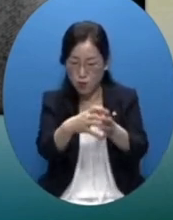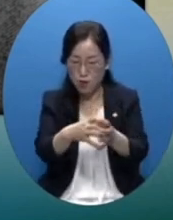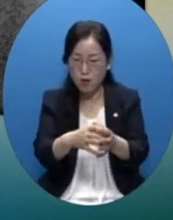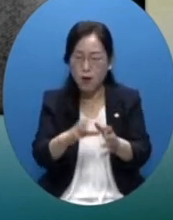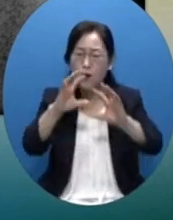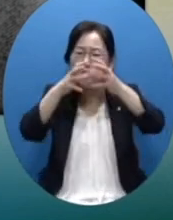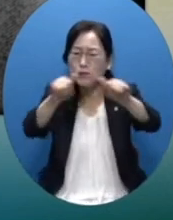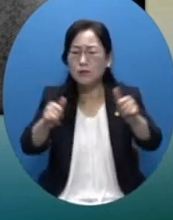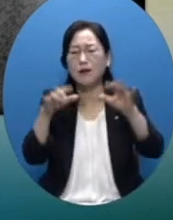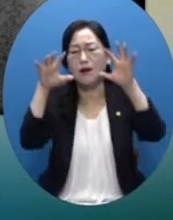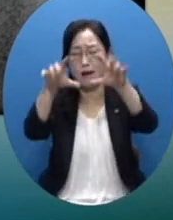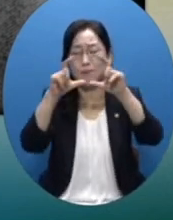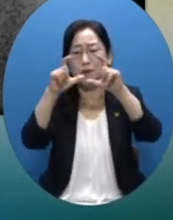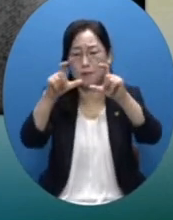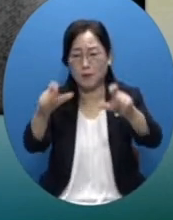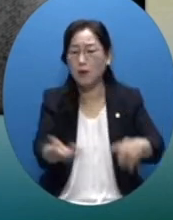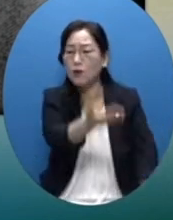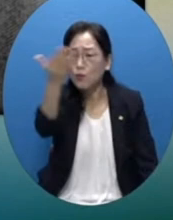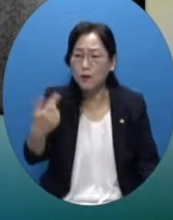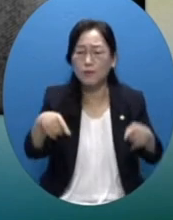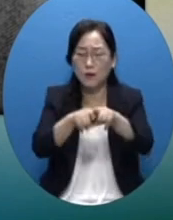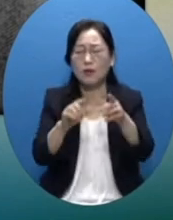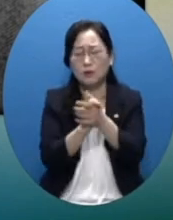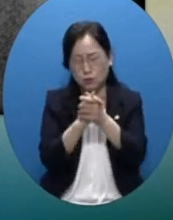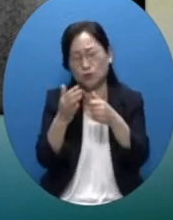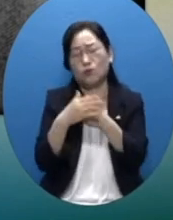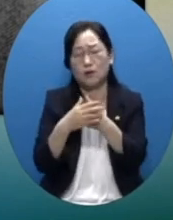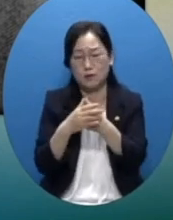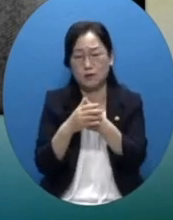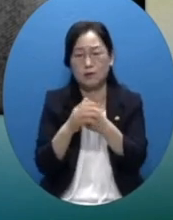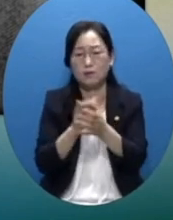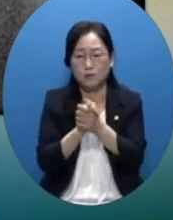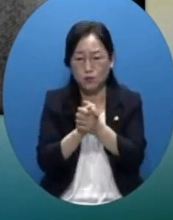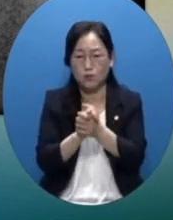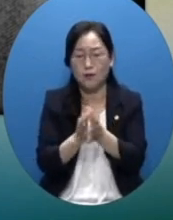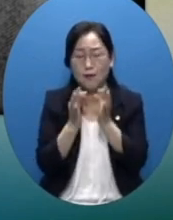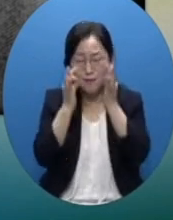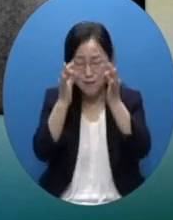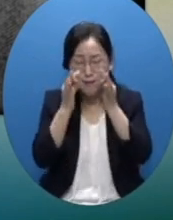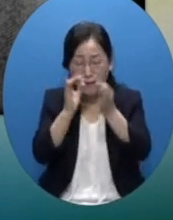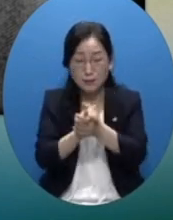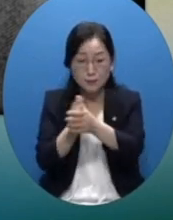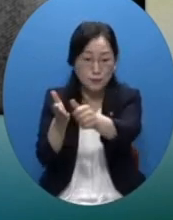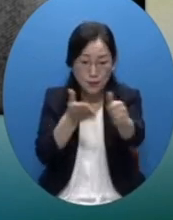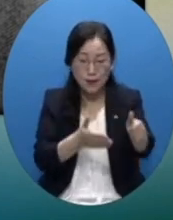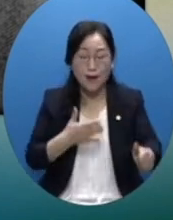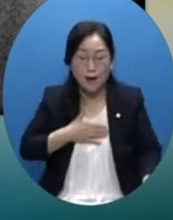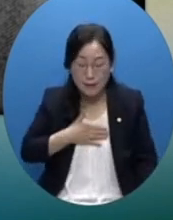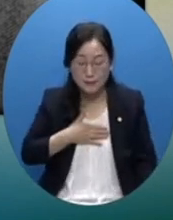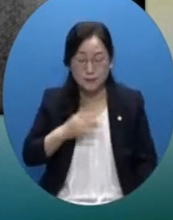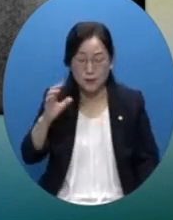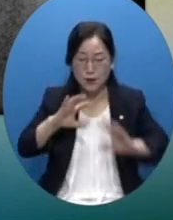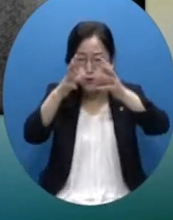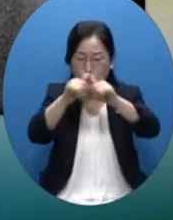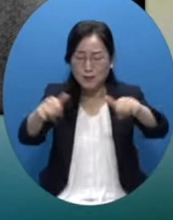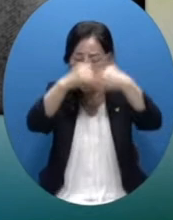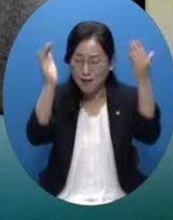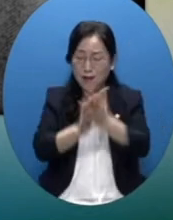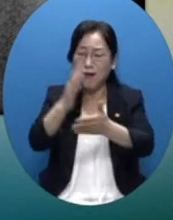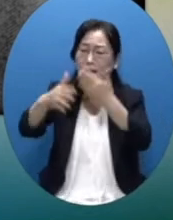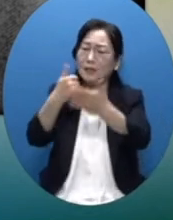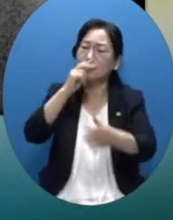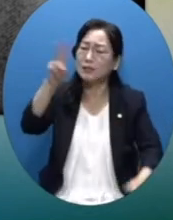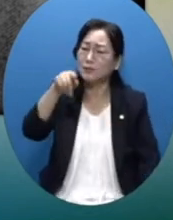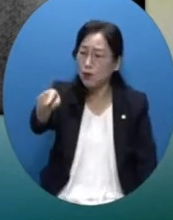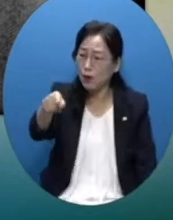없습니다 온 국민이 여 함께 기도합시다 한국이 호수에서 전부 민 하 옆에 쥐어져 30 말을 꺼 나요